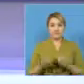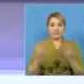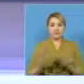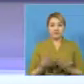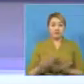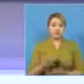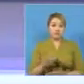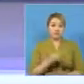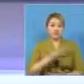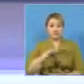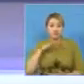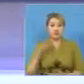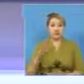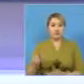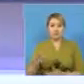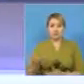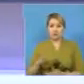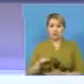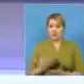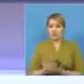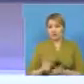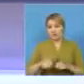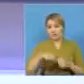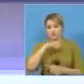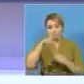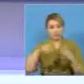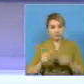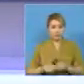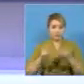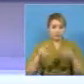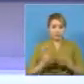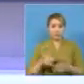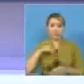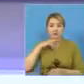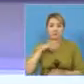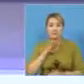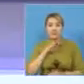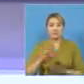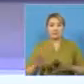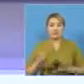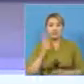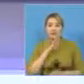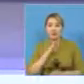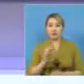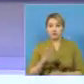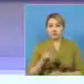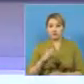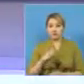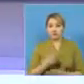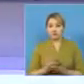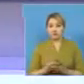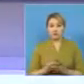Сегодня вокруг нас много людей, которые рискнули и открыли свой бизнес. Яркий тому пример – многодетная матери Гульден